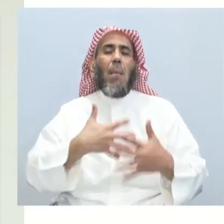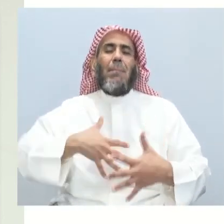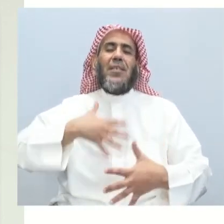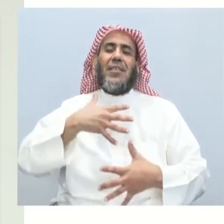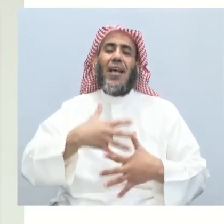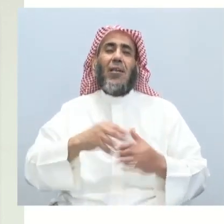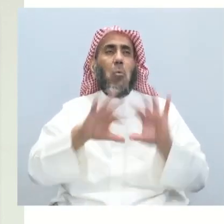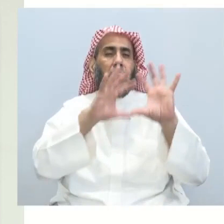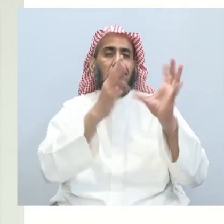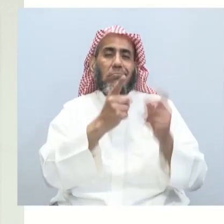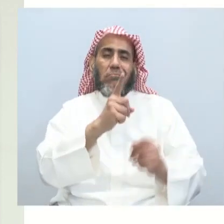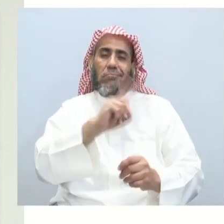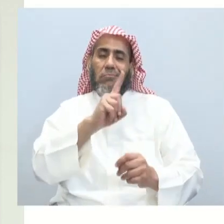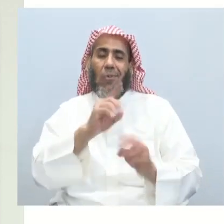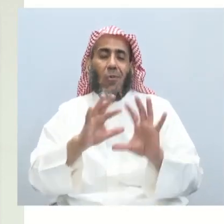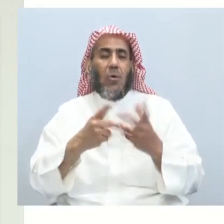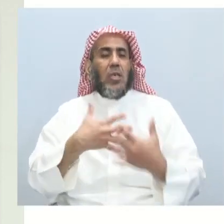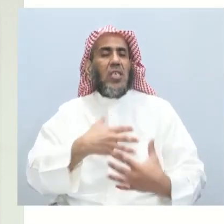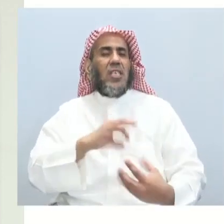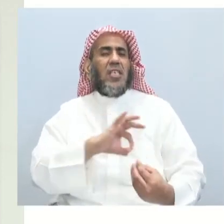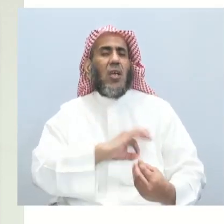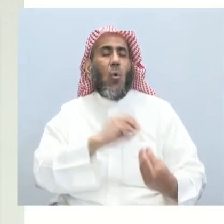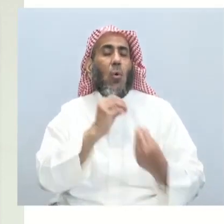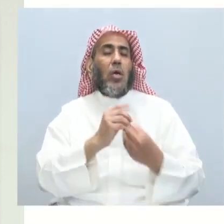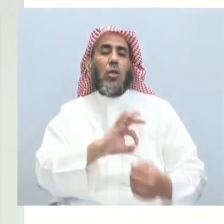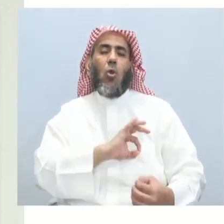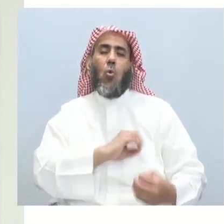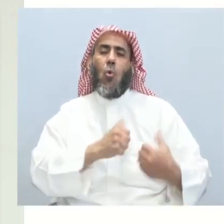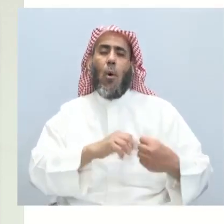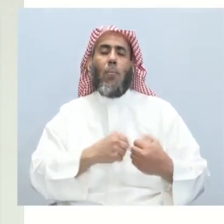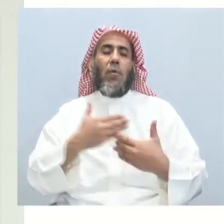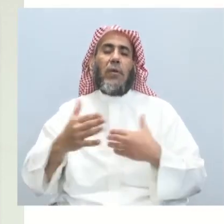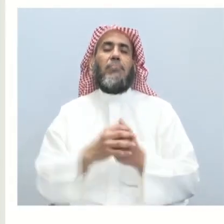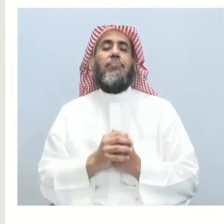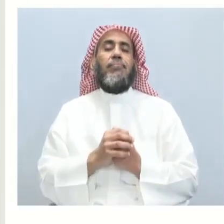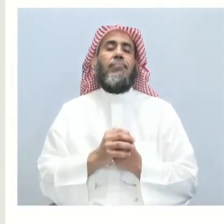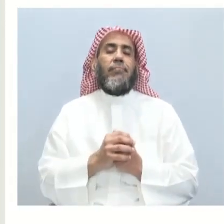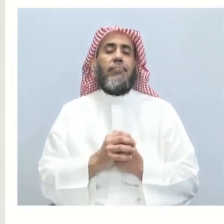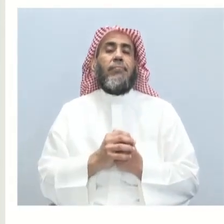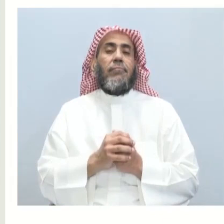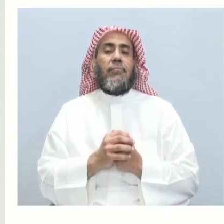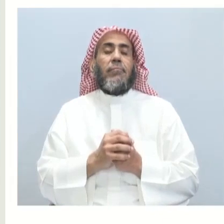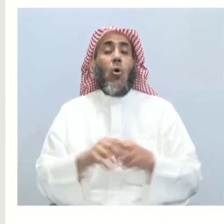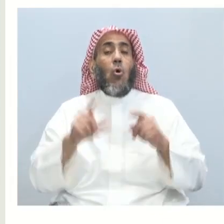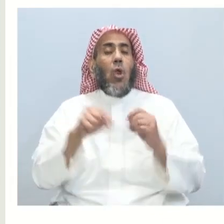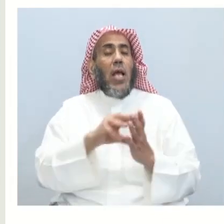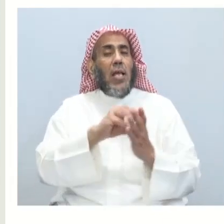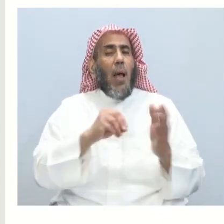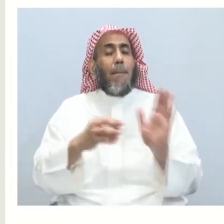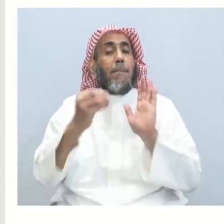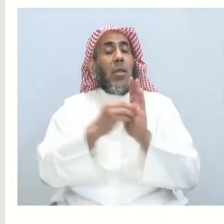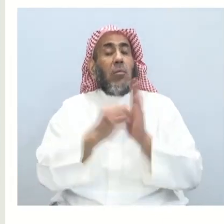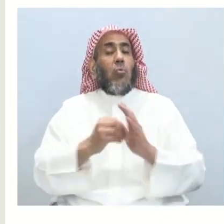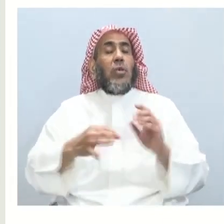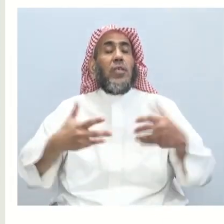وكيف انه وشوقه يعني لوعه الحب والفراق هنا استخراج مضمون شعر